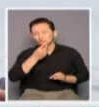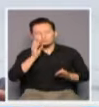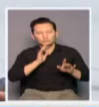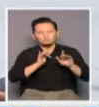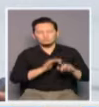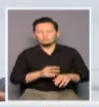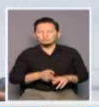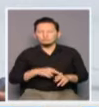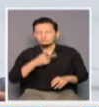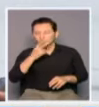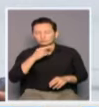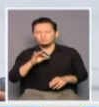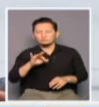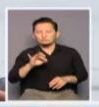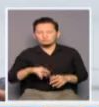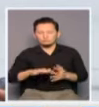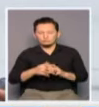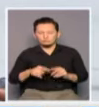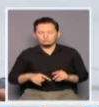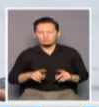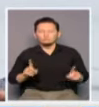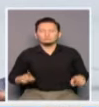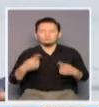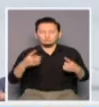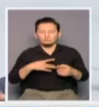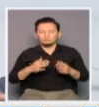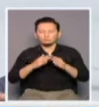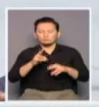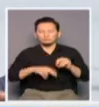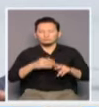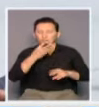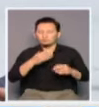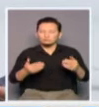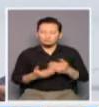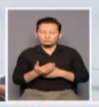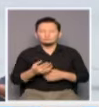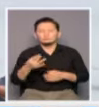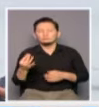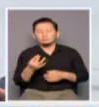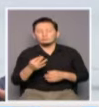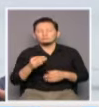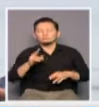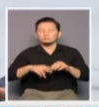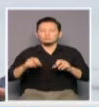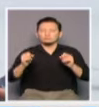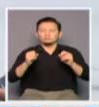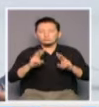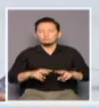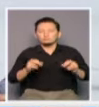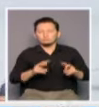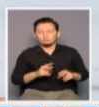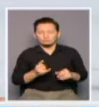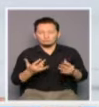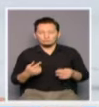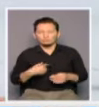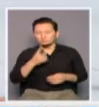Меня поразило, как изменился Индер. Построено было очень много домов красивых, интересные социальные объекты. Но а